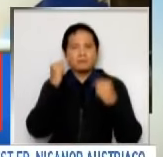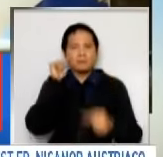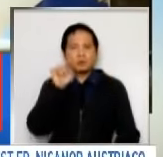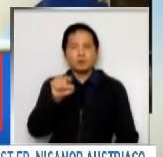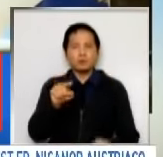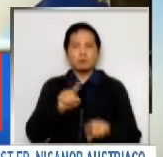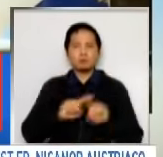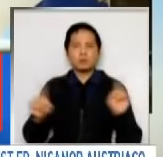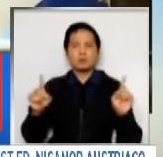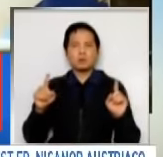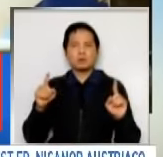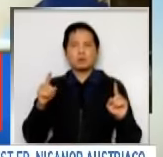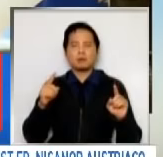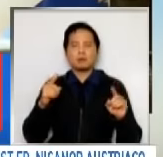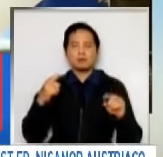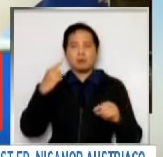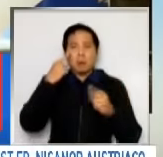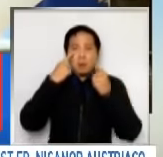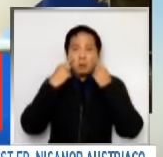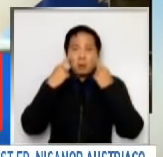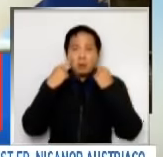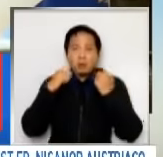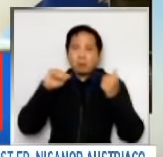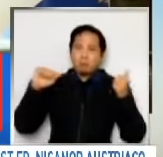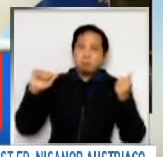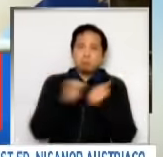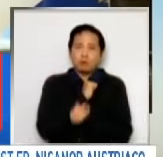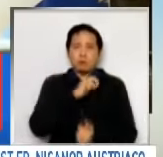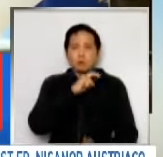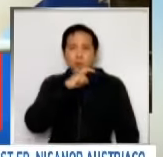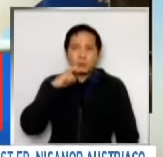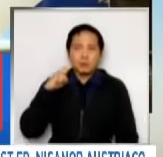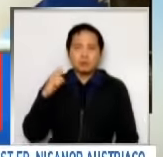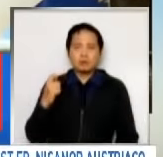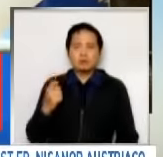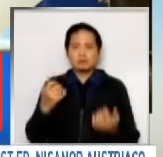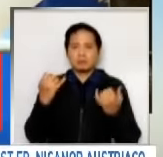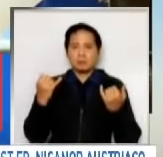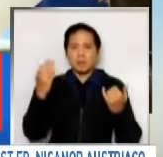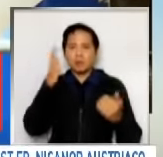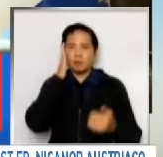naubos na ang luha ko. Para akong dumadaan ng purgatorio ngayon.